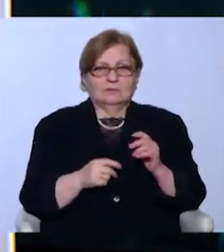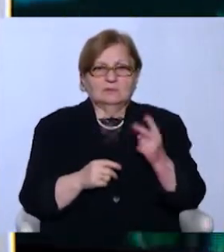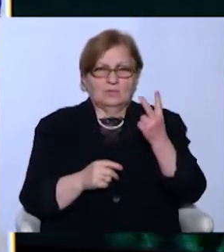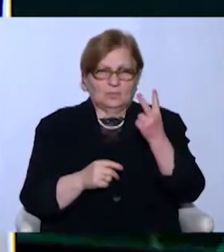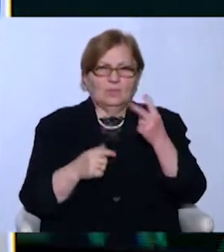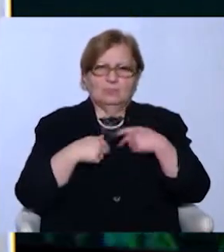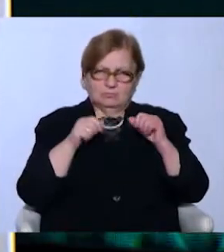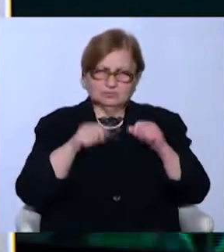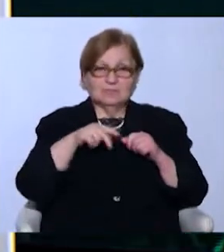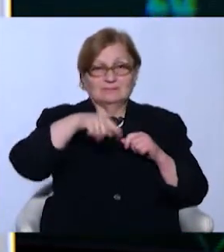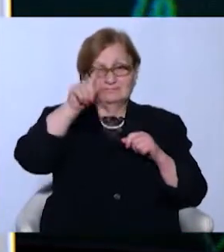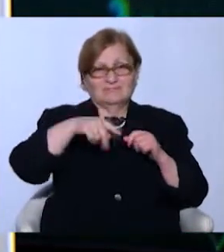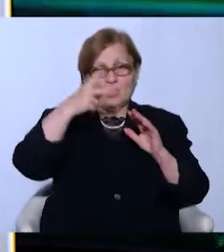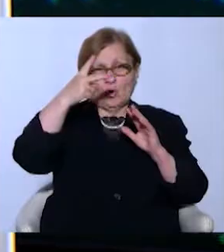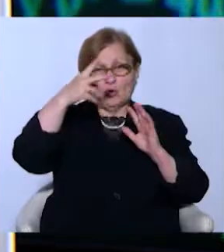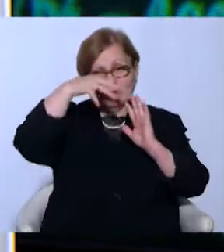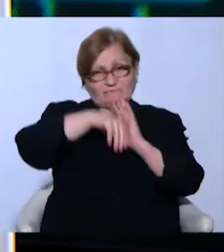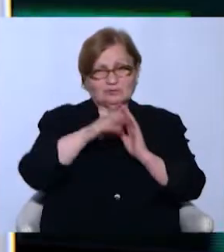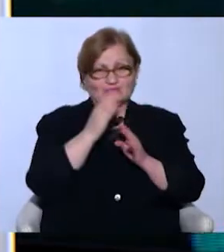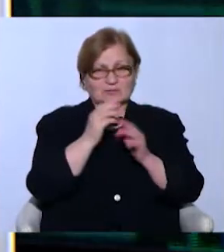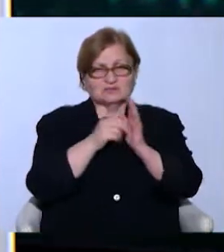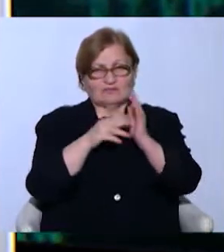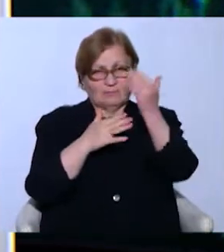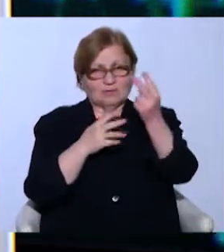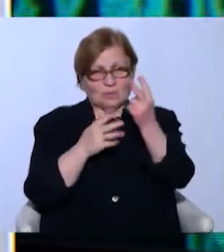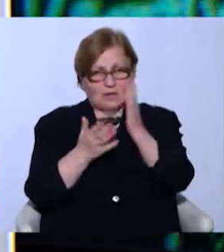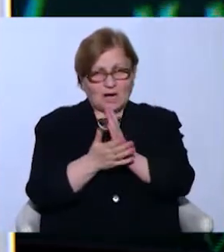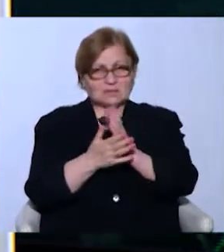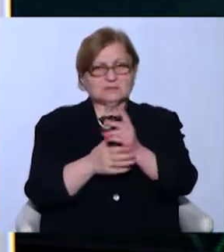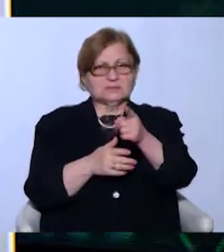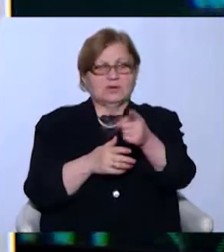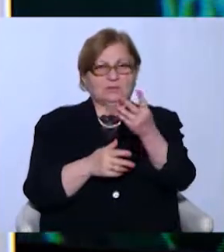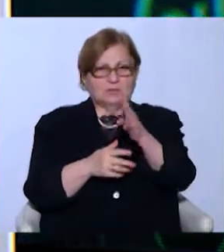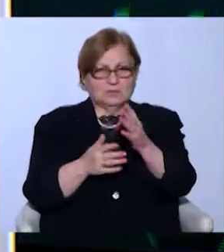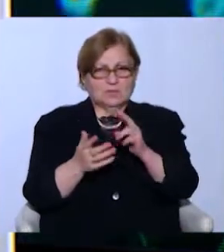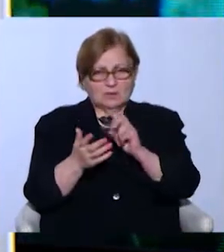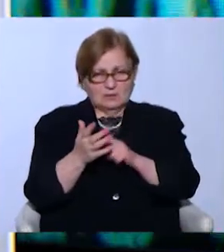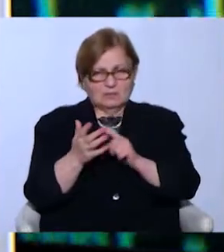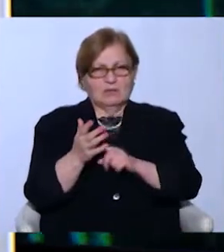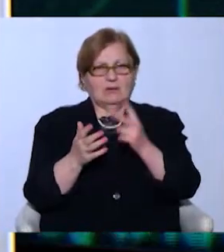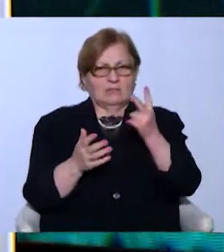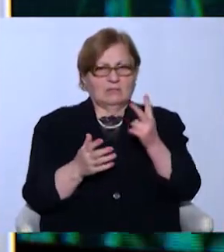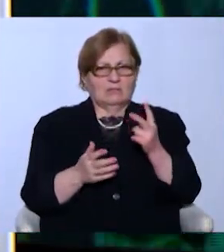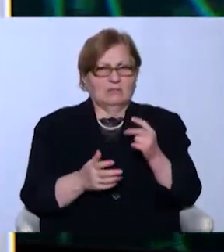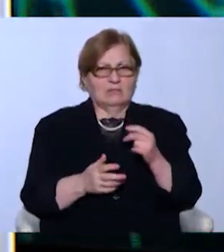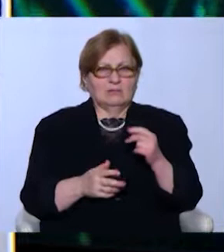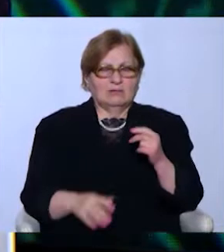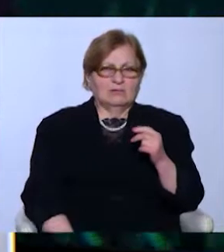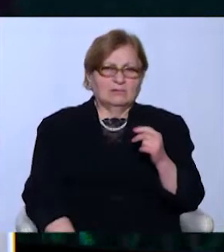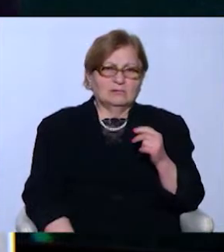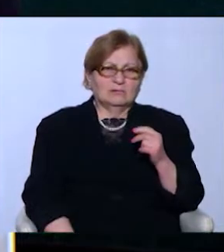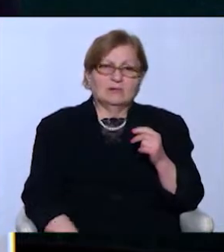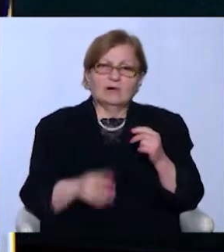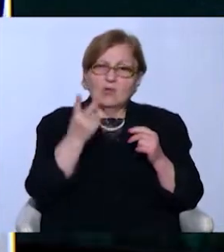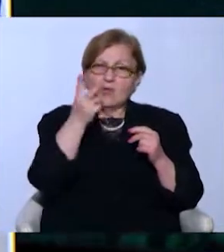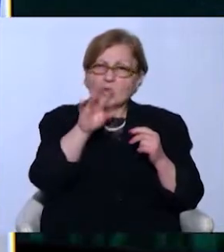უფლება კი, იმიტომ რომ 18-შიც მამრავლება დაშლის დროს ორი არის. კიდევ რო ორი ავიღო, არა მაქს უფლება, იმიტომ რომ აქ ორი